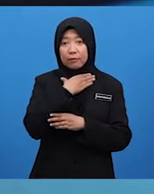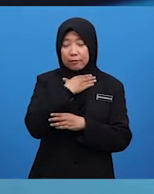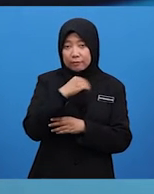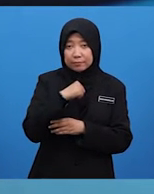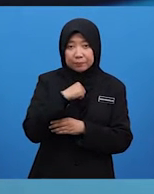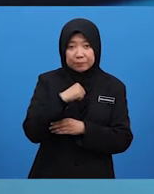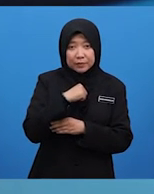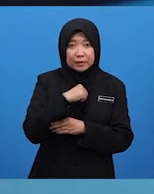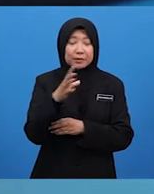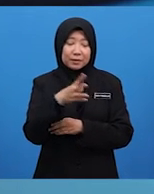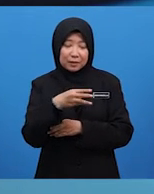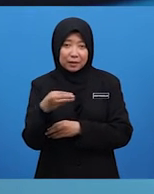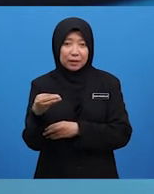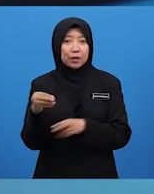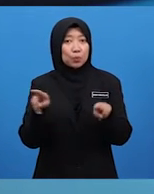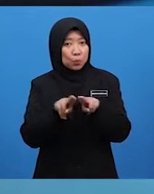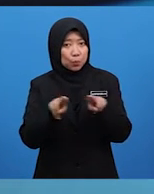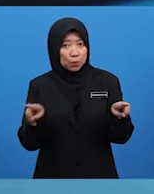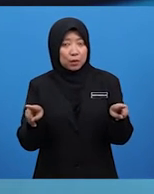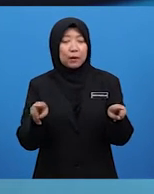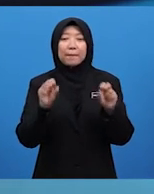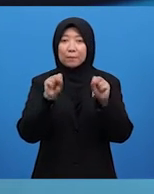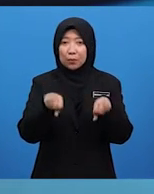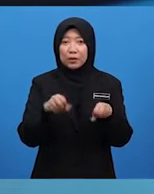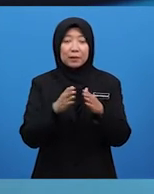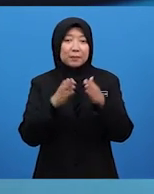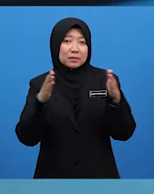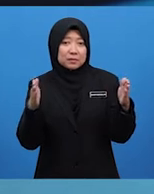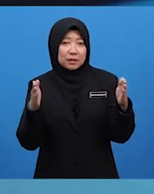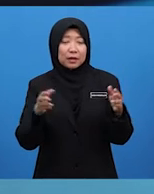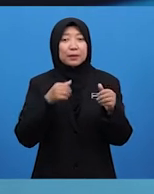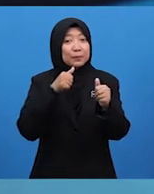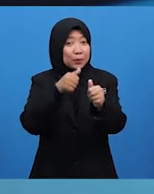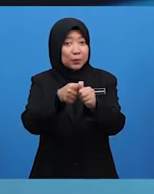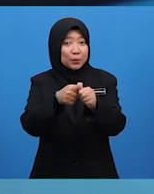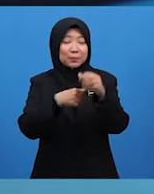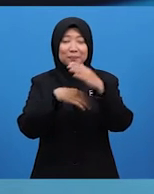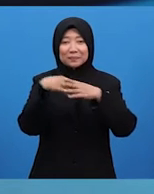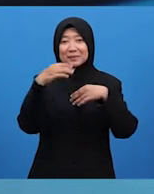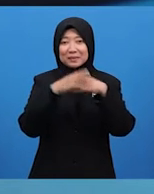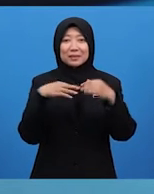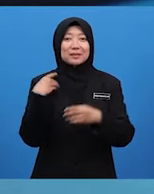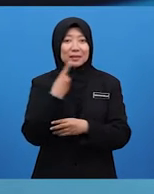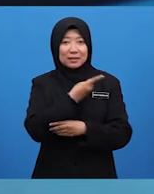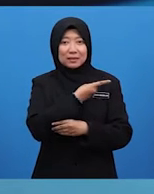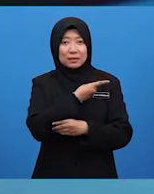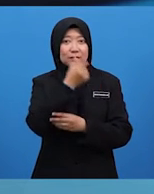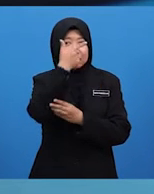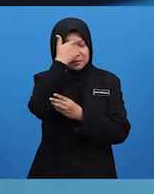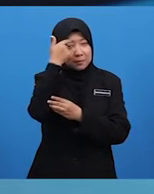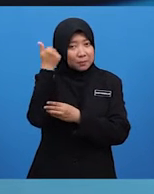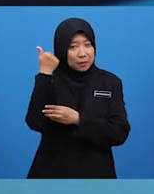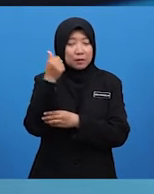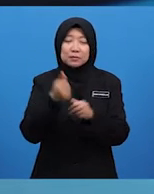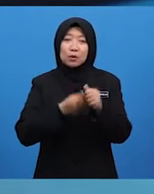masing-masing dan ukuran tersebut boleh dibesarkan mengikut keselesaan kita kerana